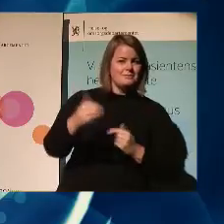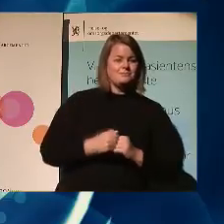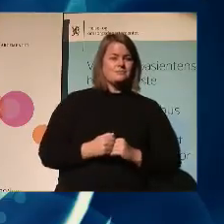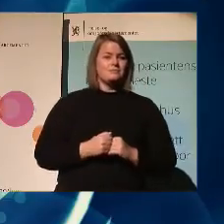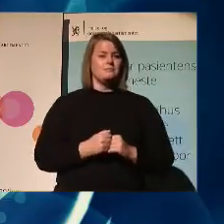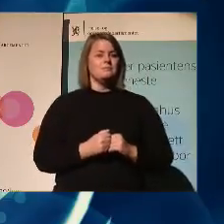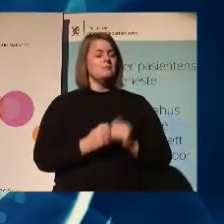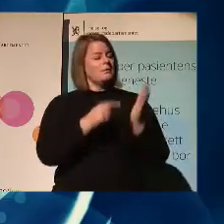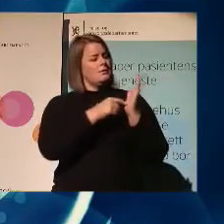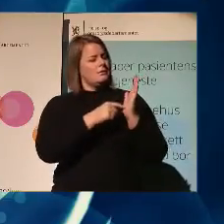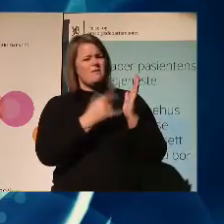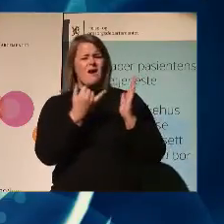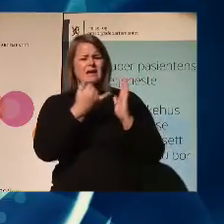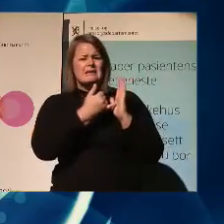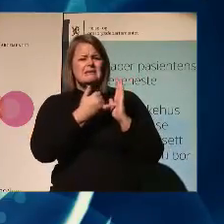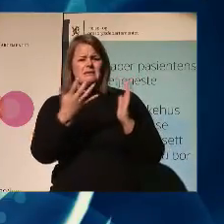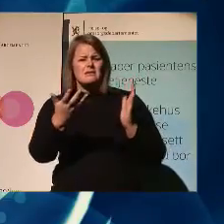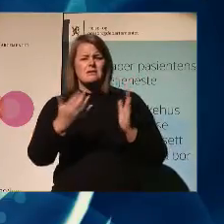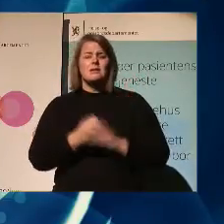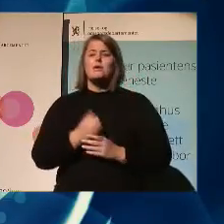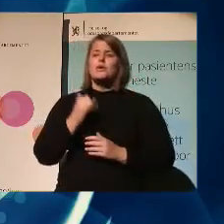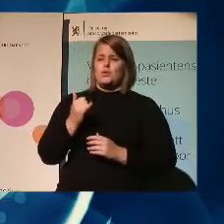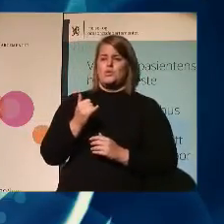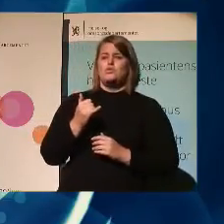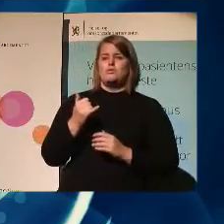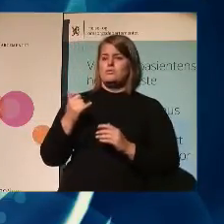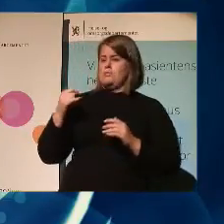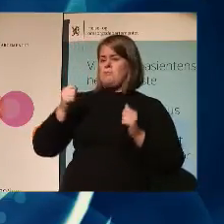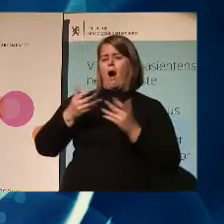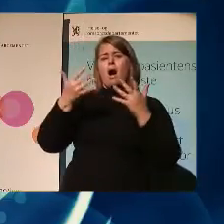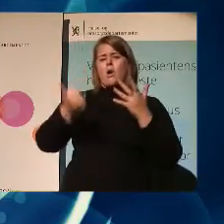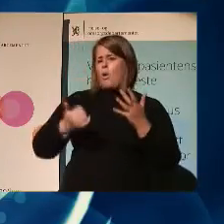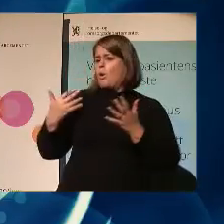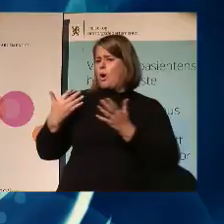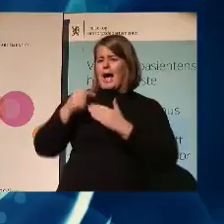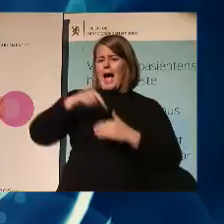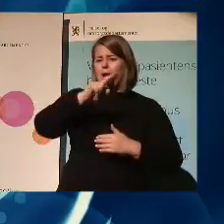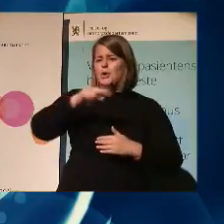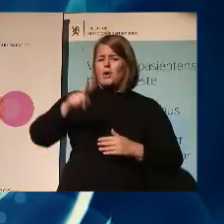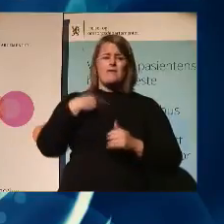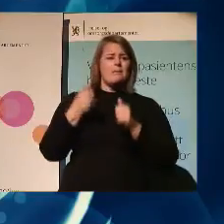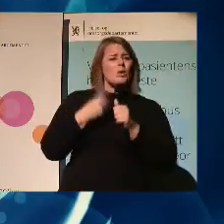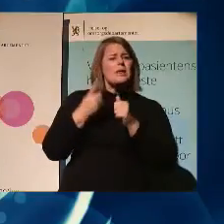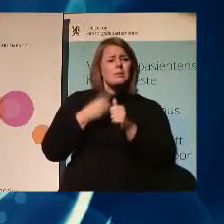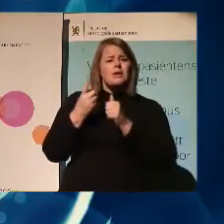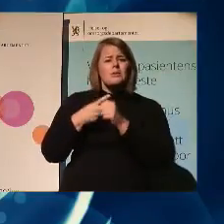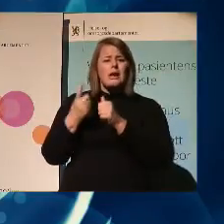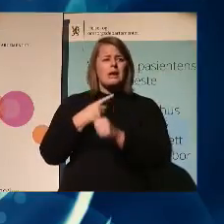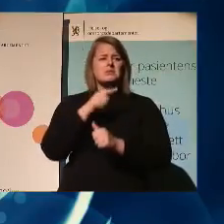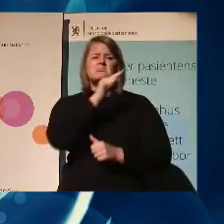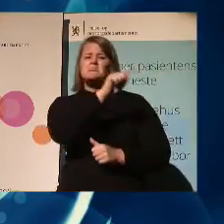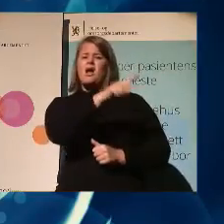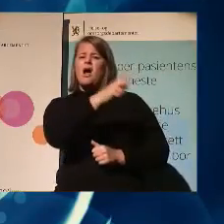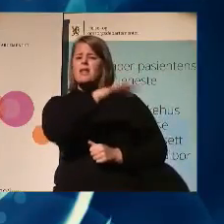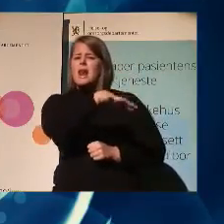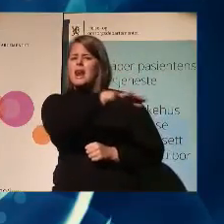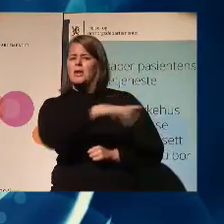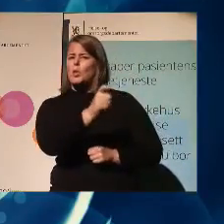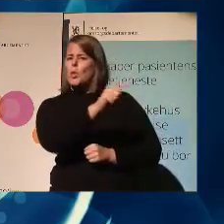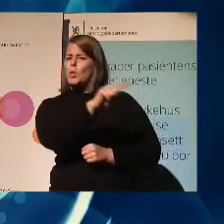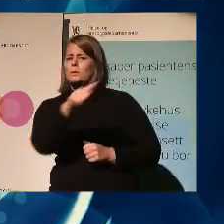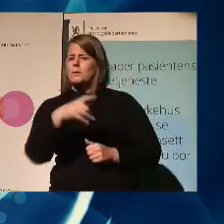prioritering, hva handler det om? Jo, det handler om at vi har drevet med prioritering i Norge i mange år. Det mange land som ordentlig misunnelige på oss på det. Men nå har